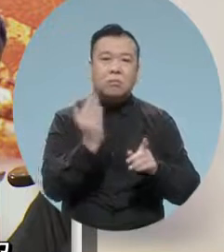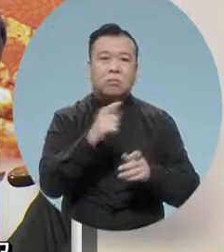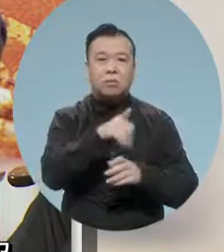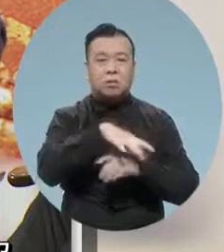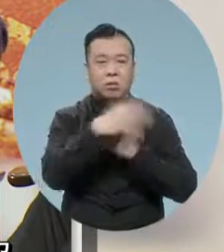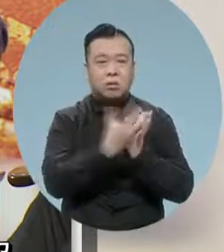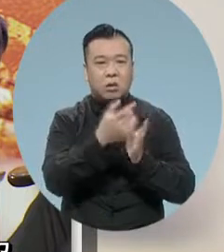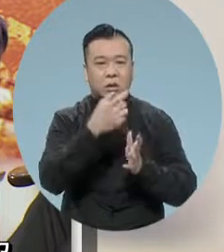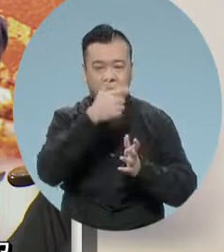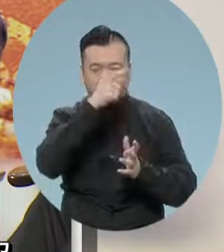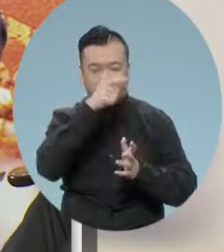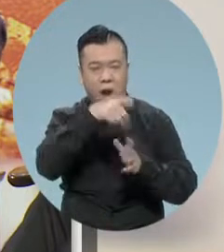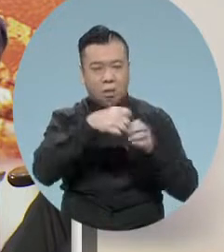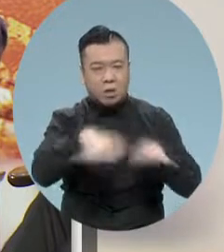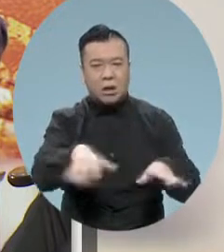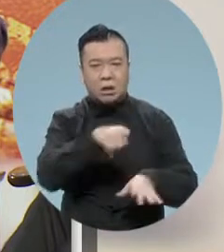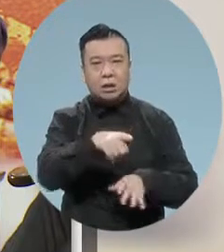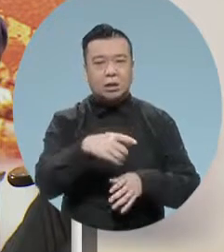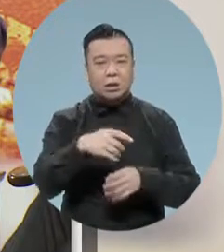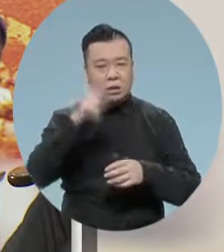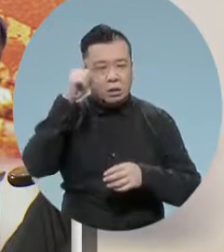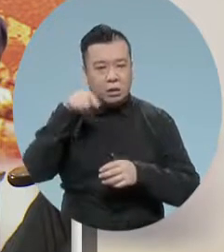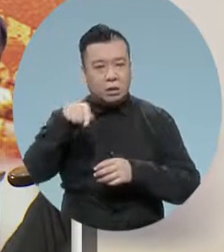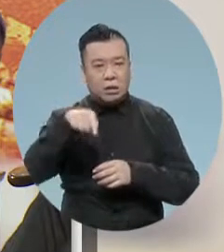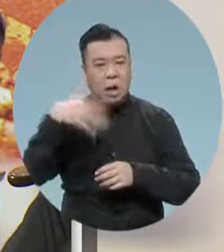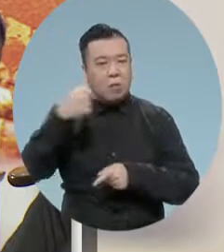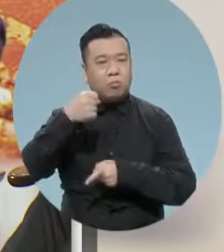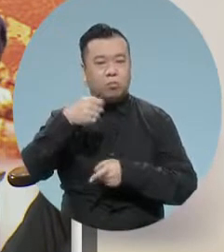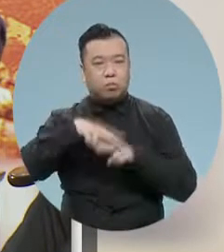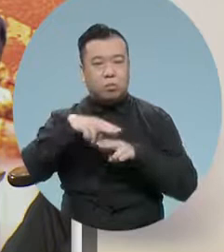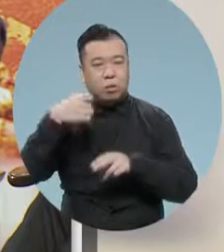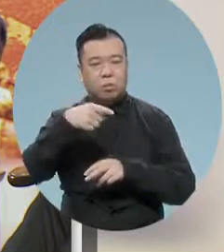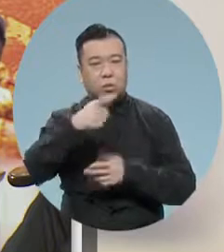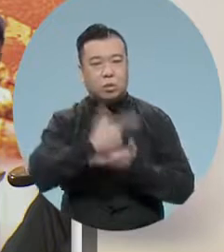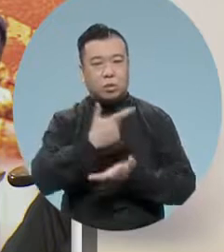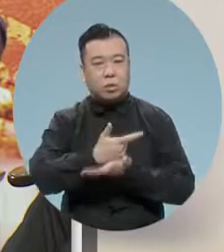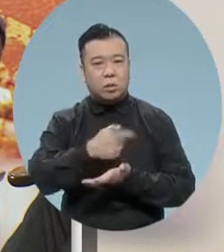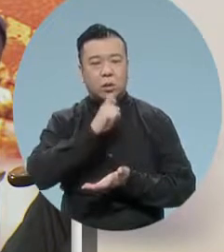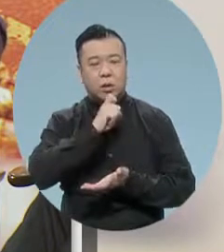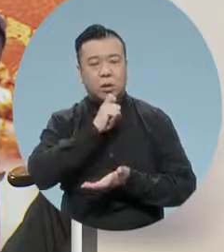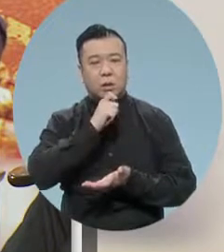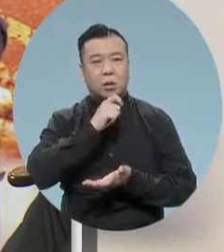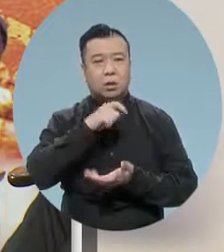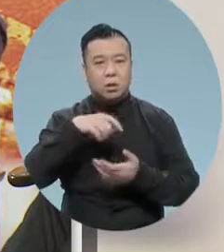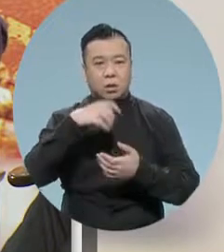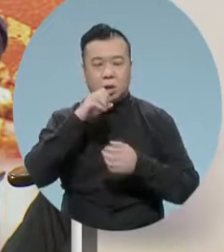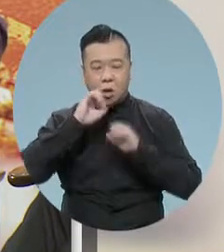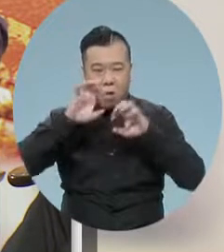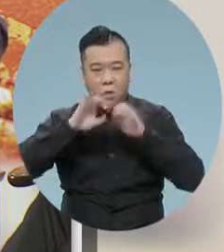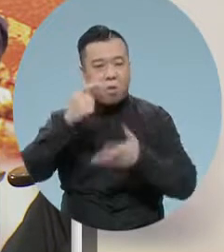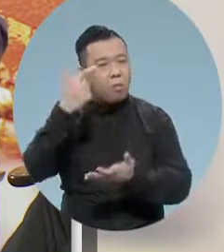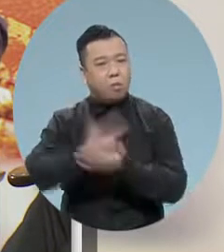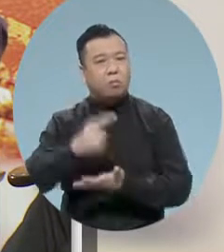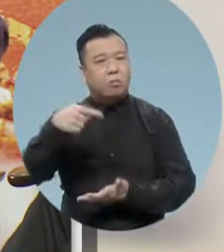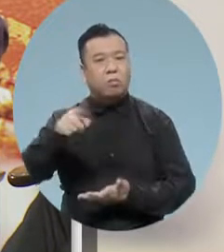整個蘇聯的瓦解，習近平先生做了一個很重要的在他的外部講話裡面的總